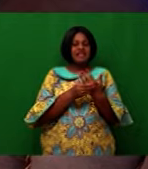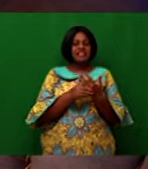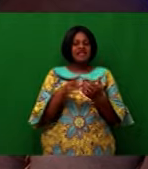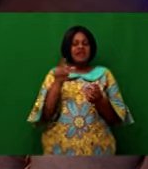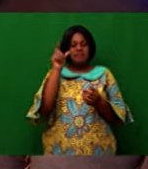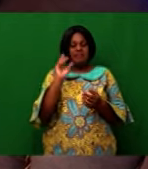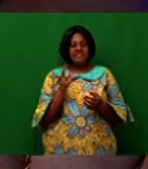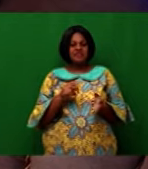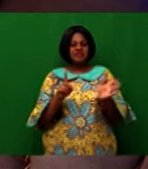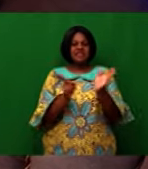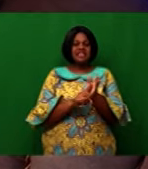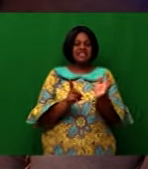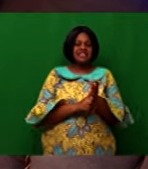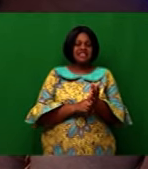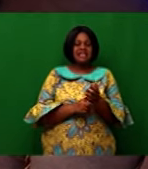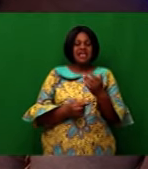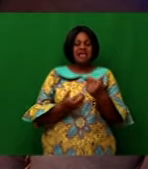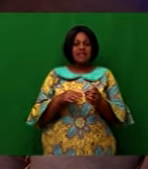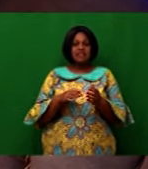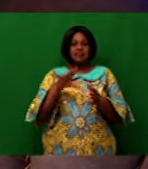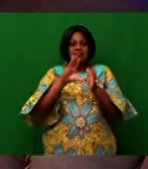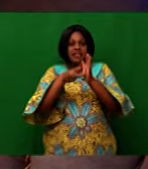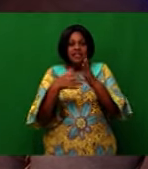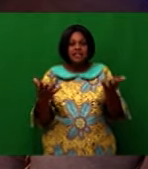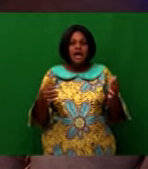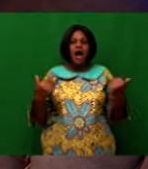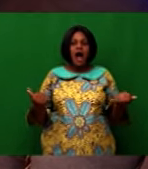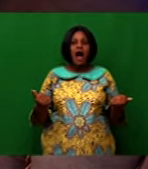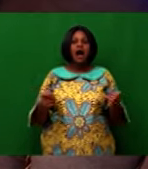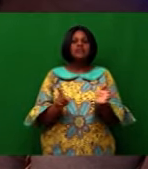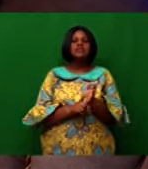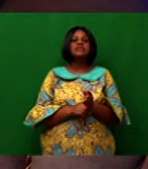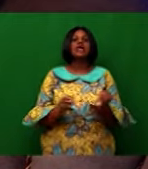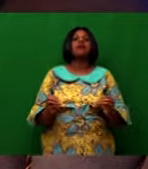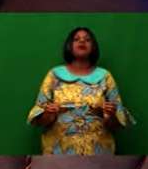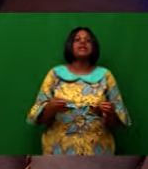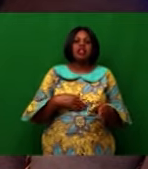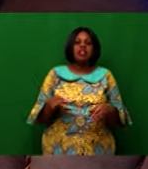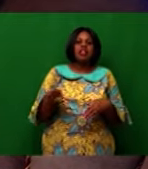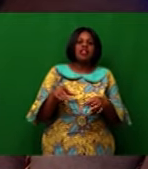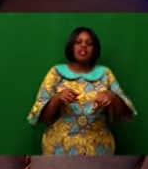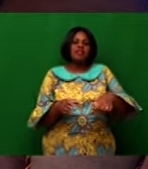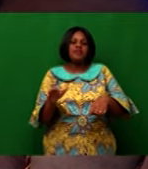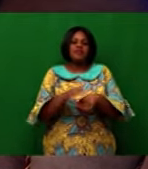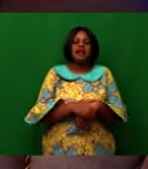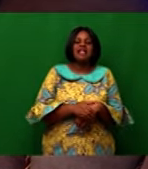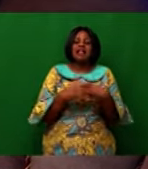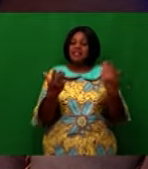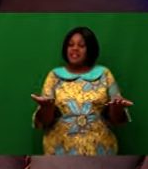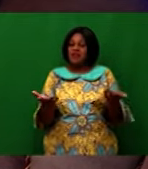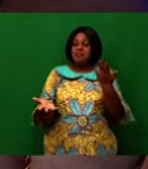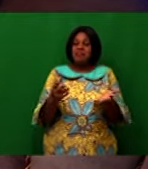gone mukaroorera munhu runako akafuma asisina runako mukaroorera munhu kana kuti akavakwa